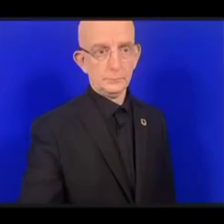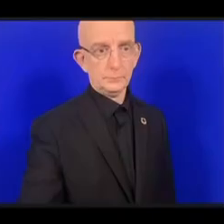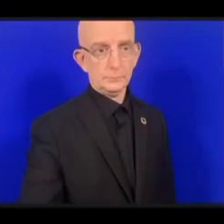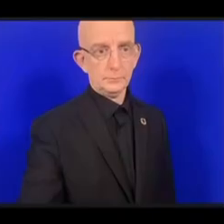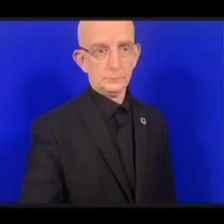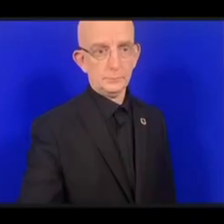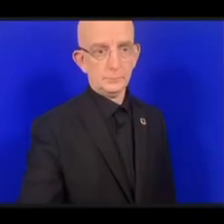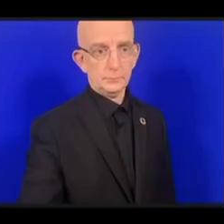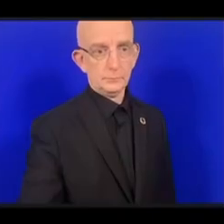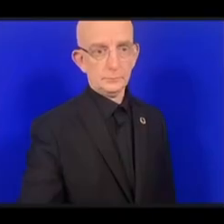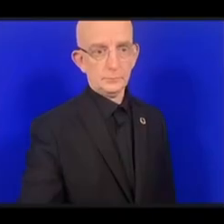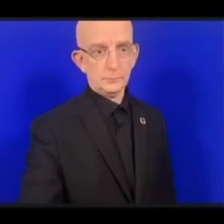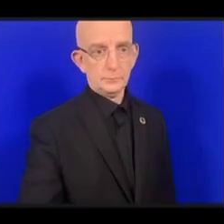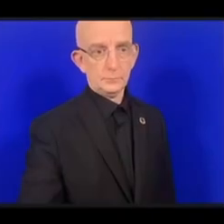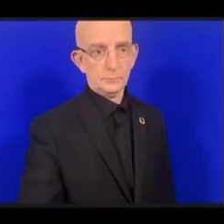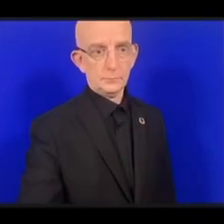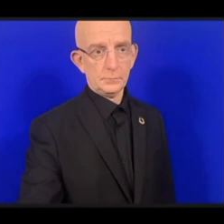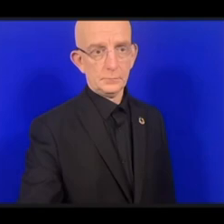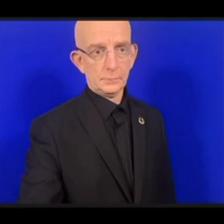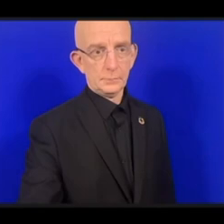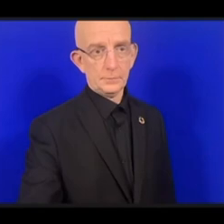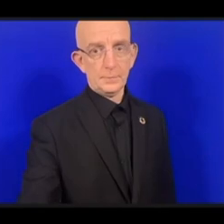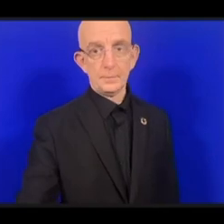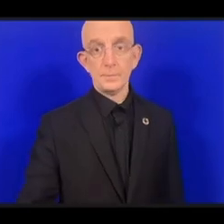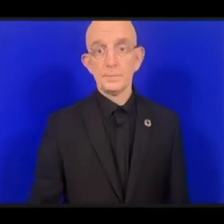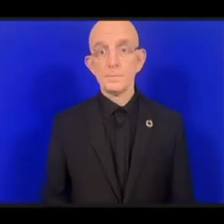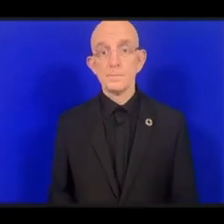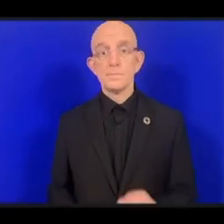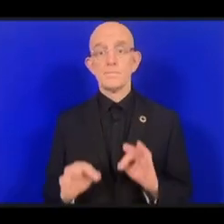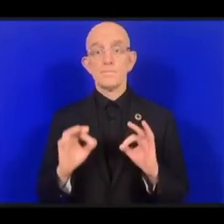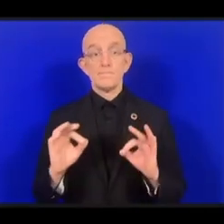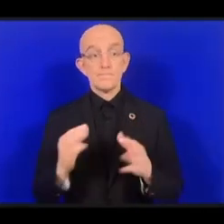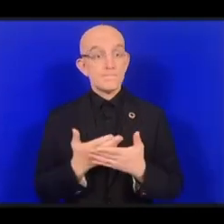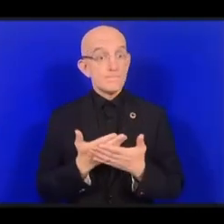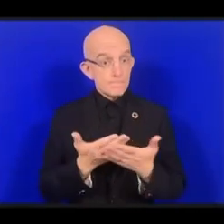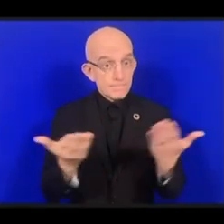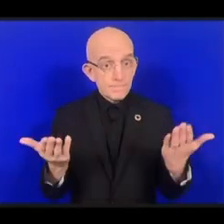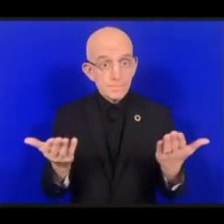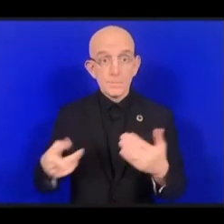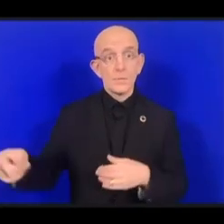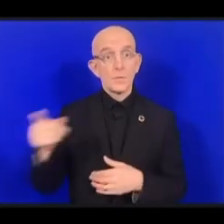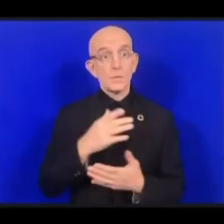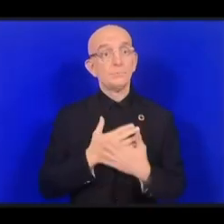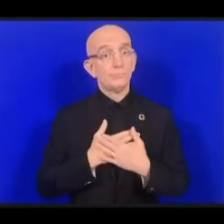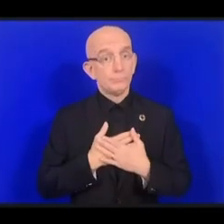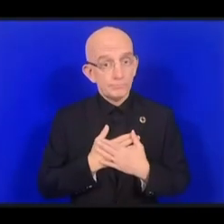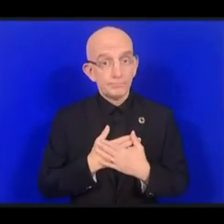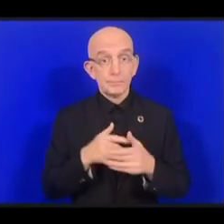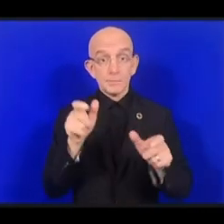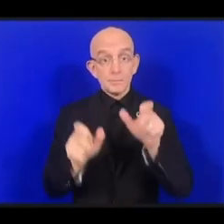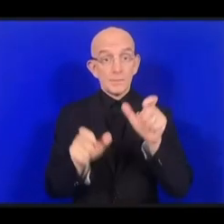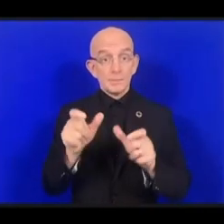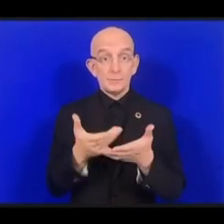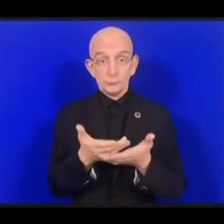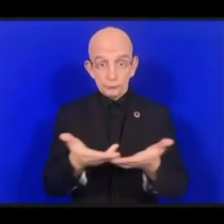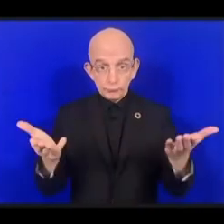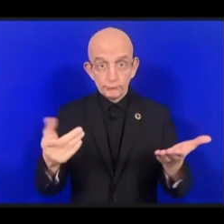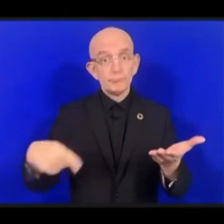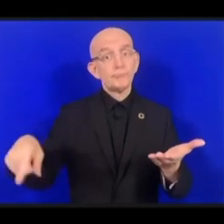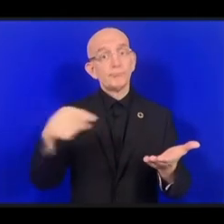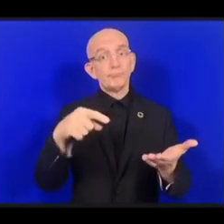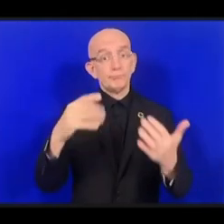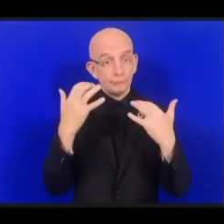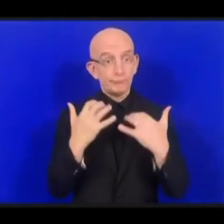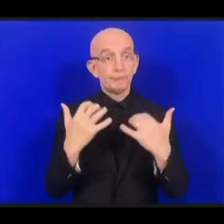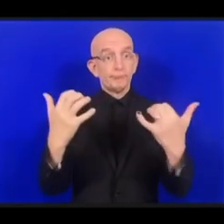各各機関の皆様ご参加の皆様インターネットガバナンスフォーラム第18回年時総会の閉会